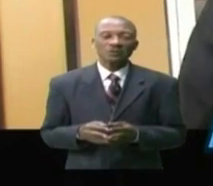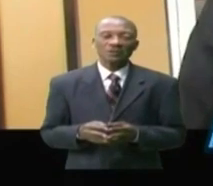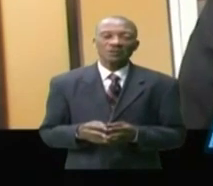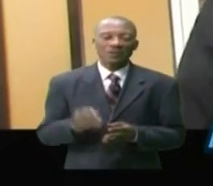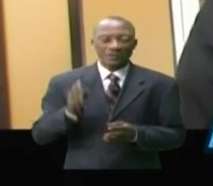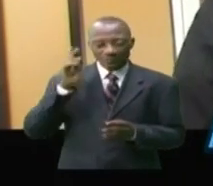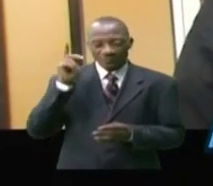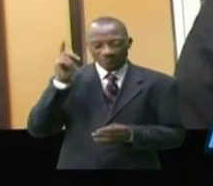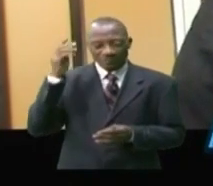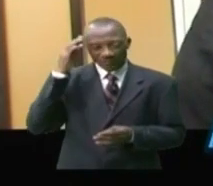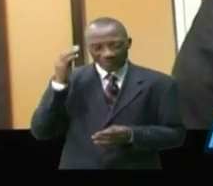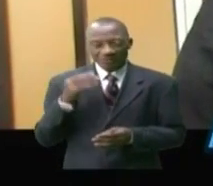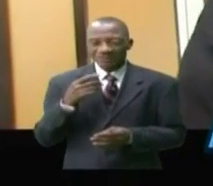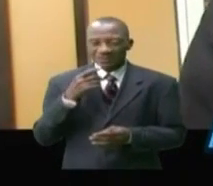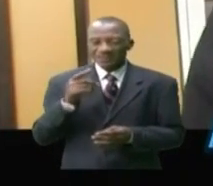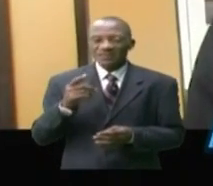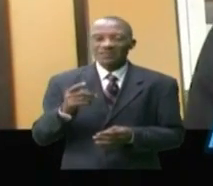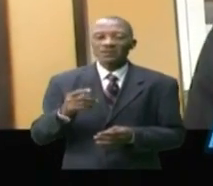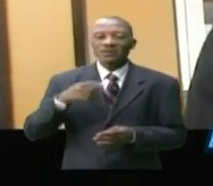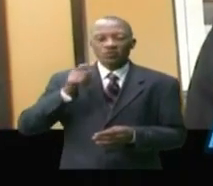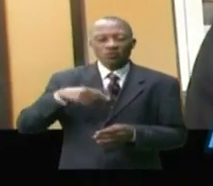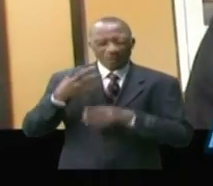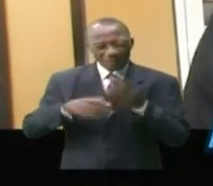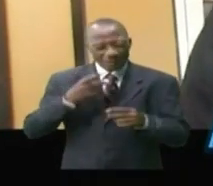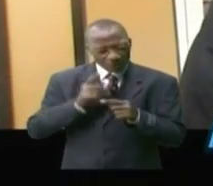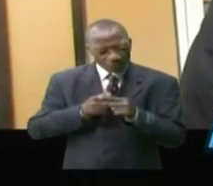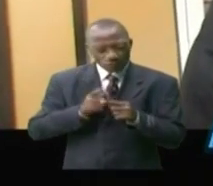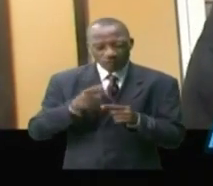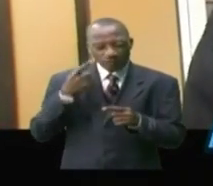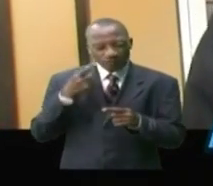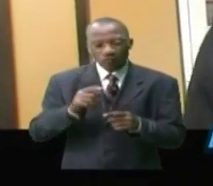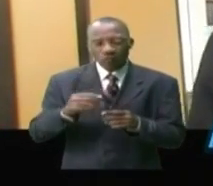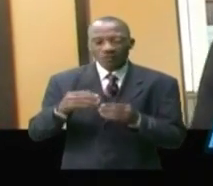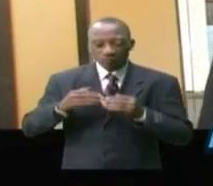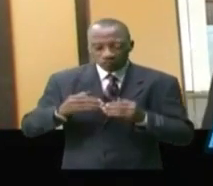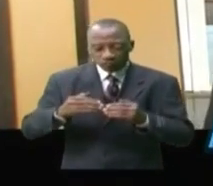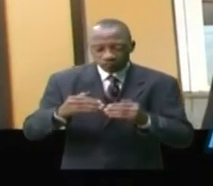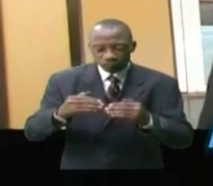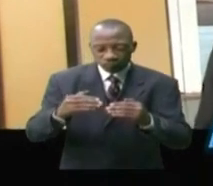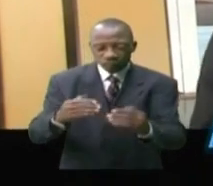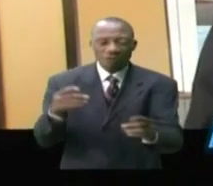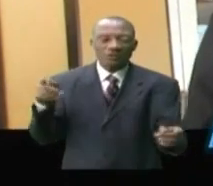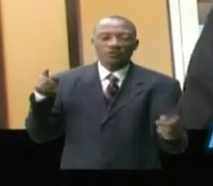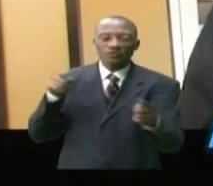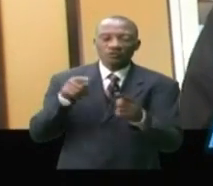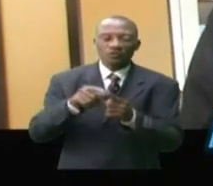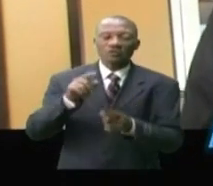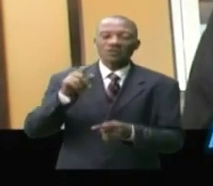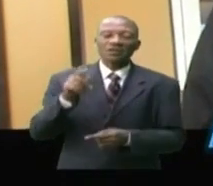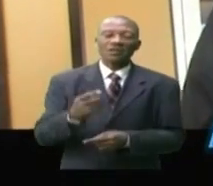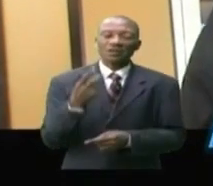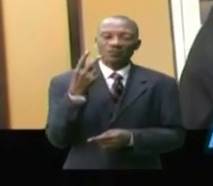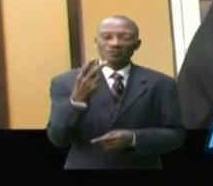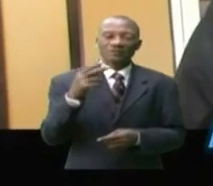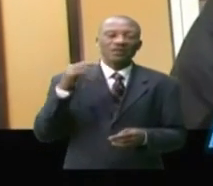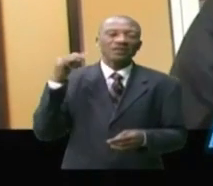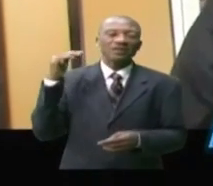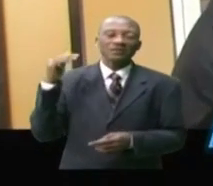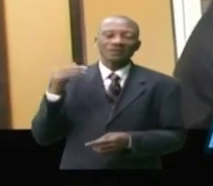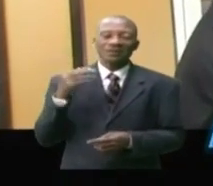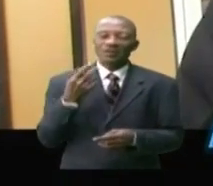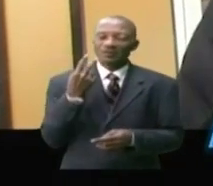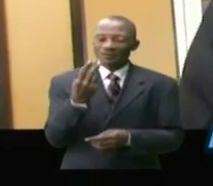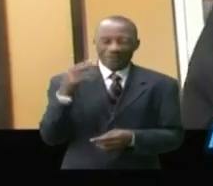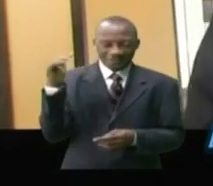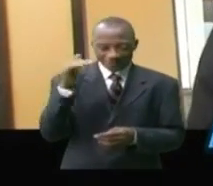cas des engagements que nous avons par rapport à ces différentes questions. Donc c'était des échanges très fructueux et nous avons